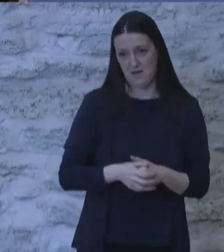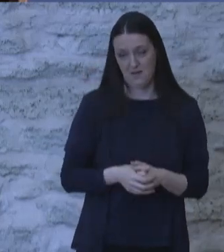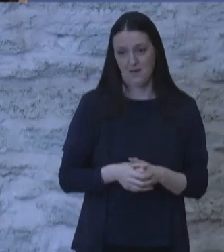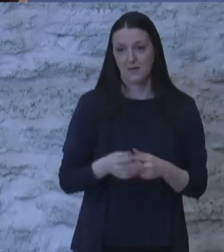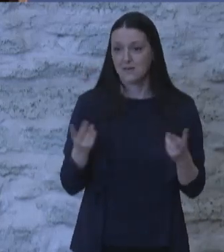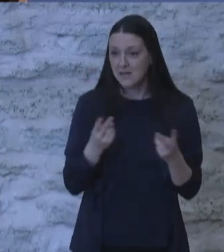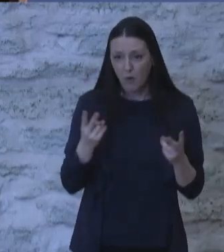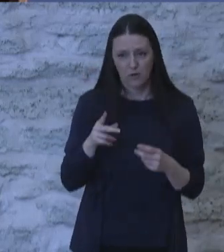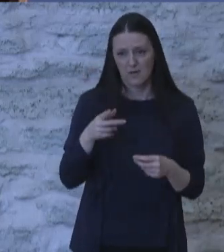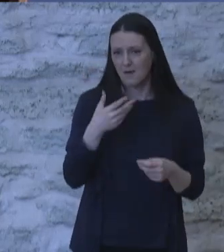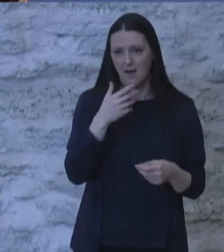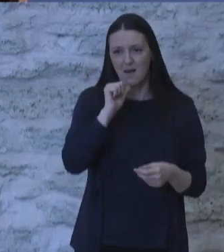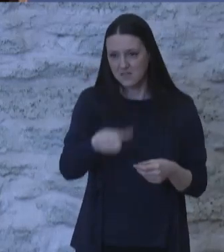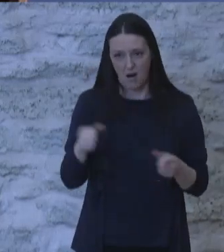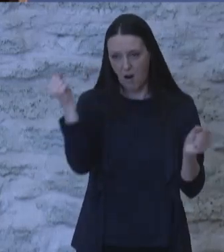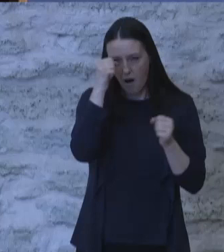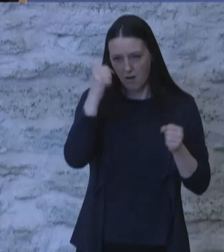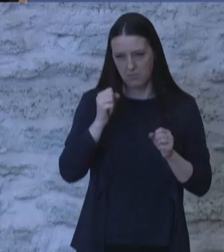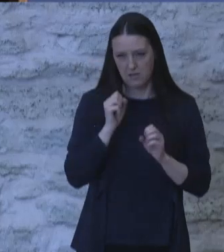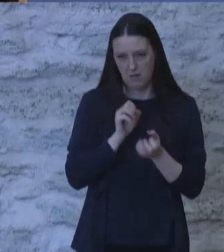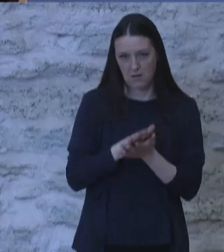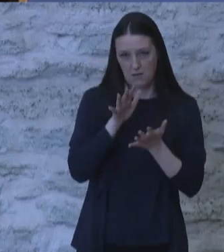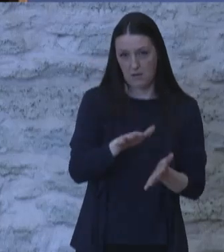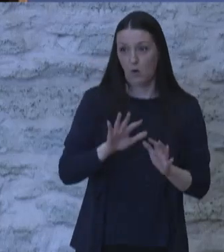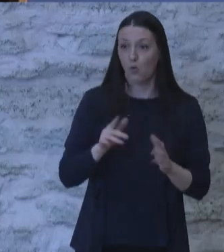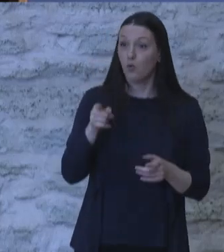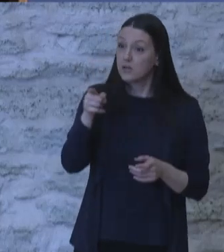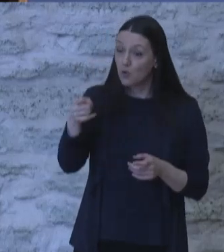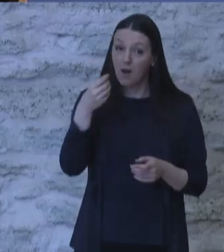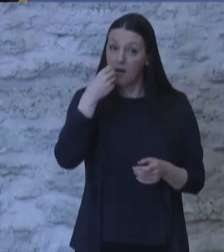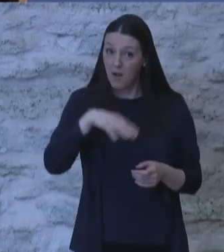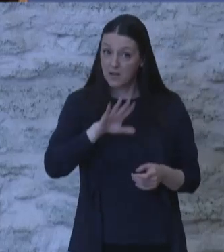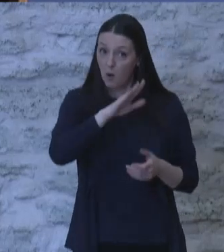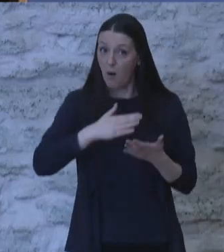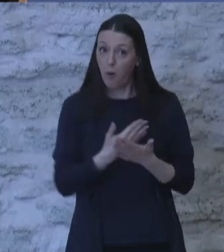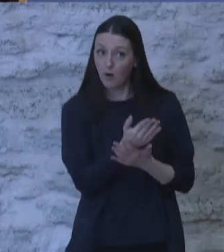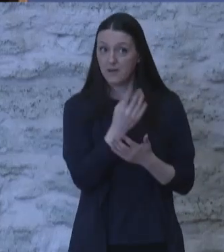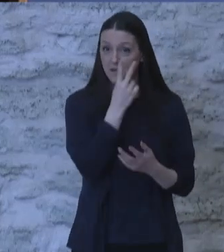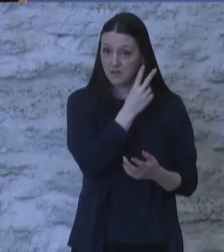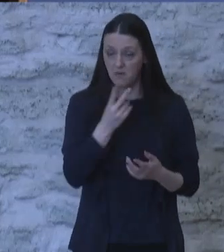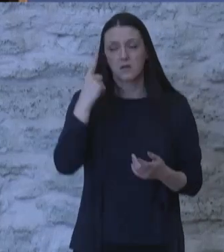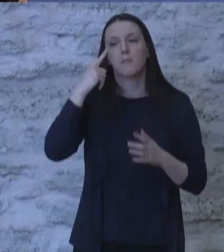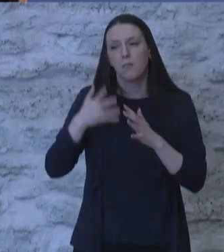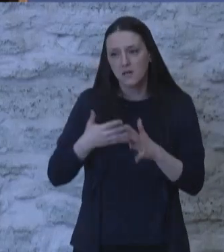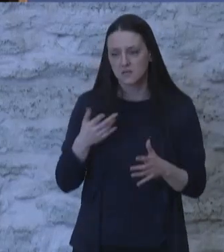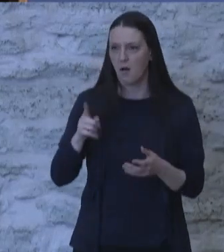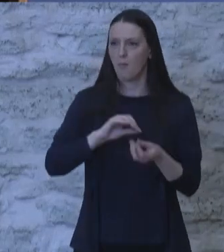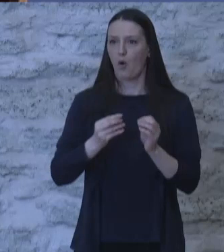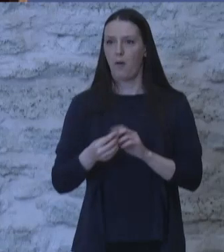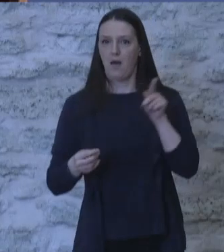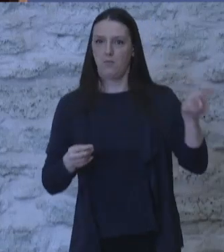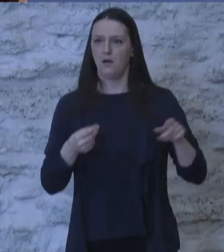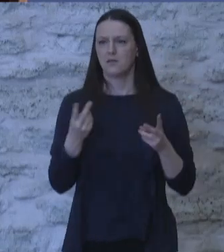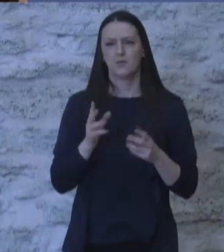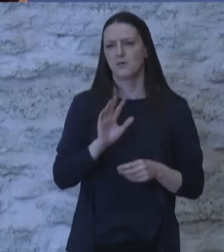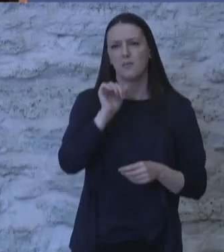Et nii ei saa lahmida. See, kui teile sobi poliitiliselt, ma vaatan, et ma võistan, aga nii öelda, et probleem on seal. Ma ütlen, kogu